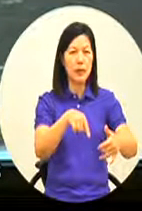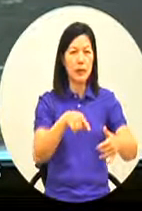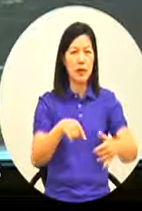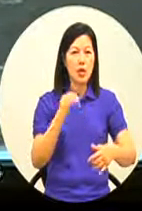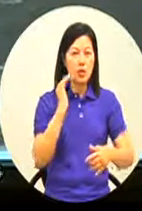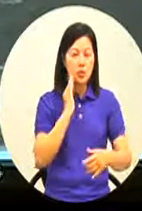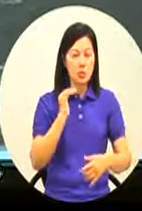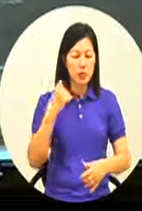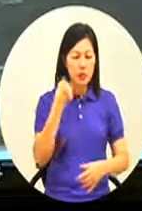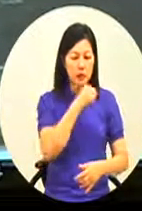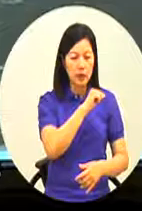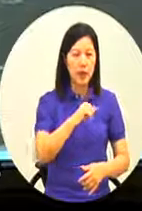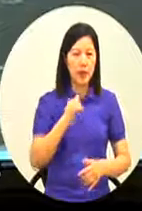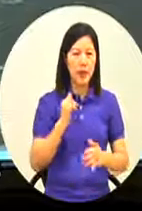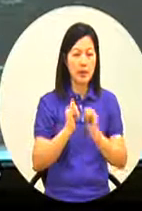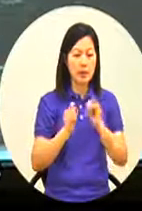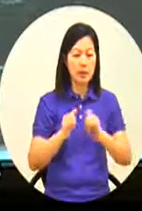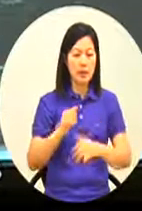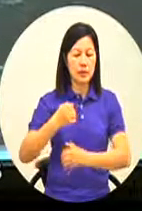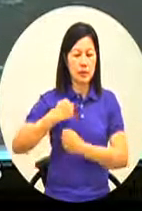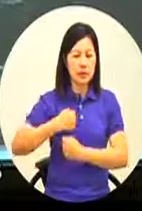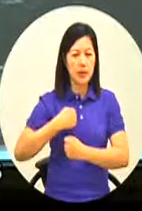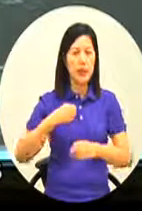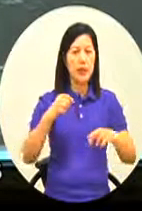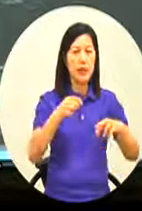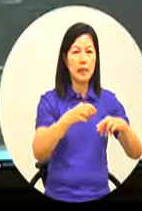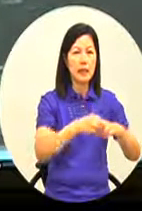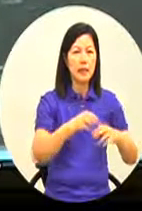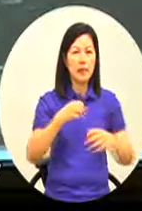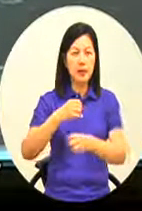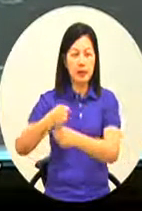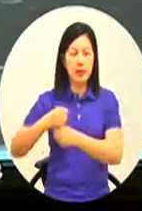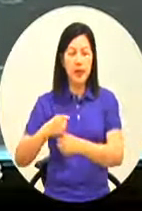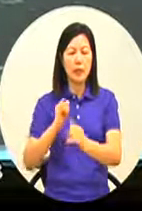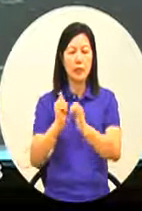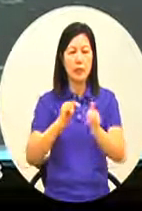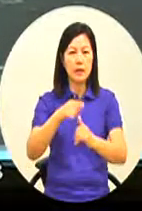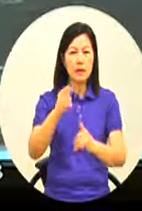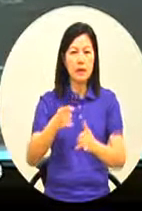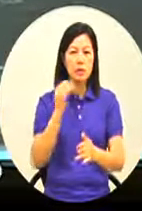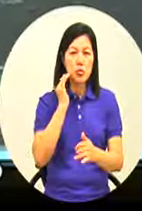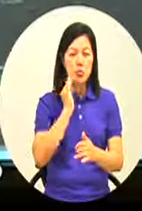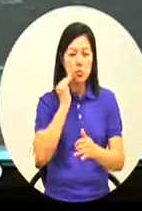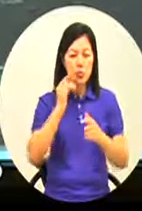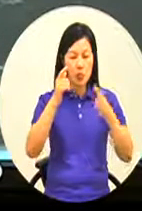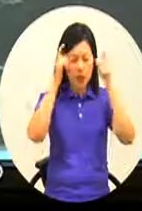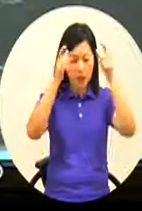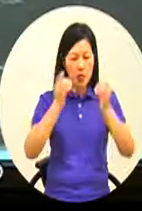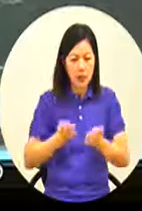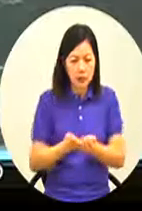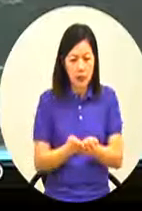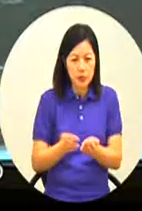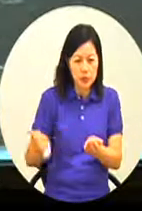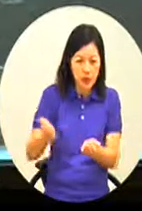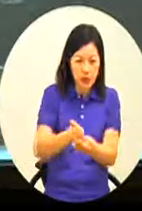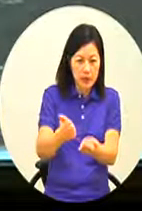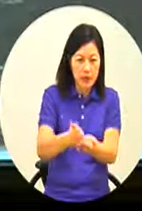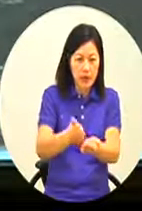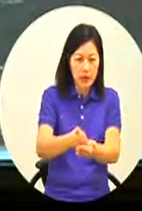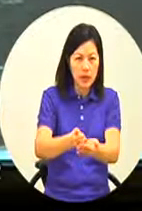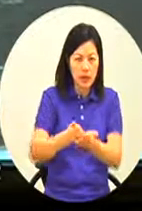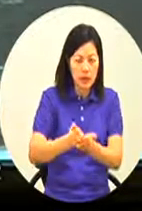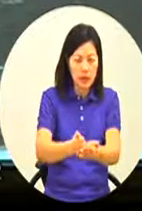当兵要去金门马祖的人，如果你要在高雄搭船的时候，你可能会在那边度过在本